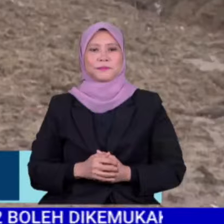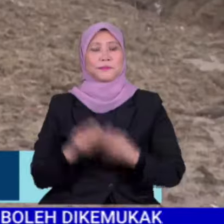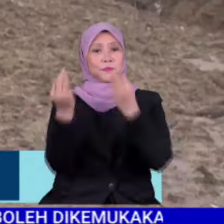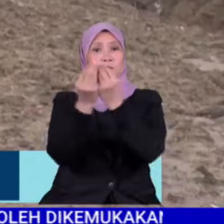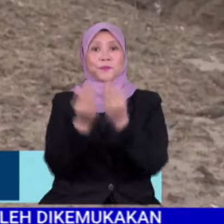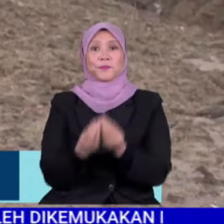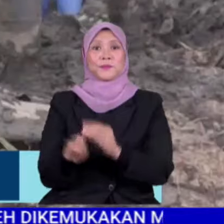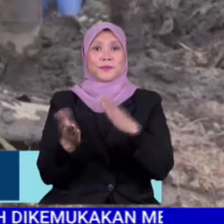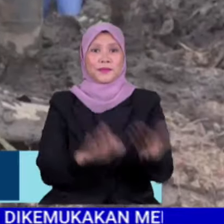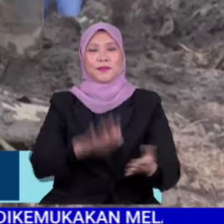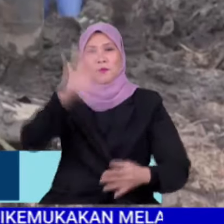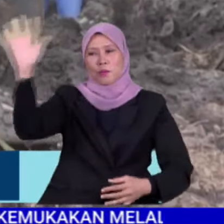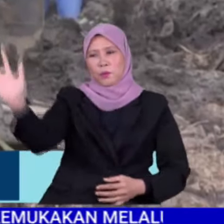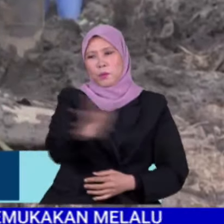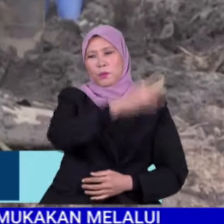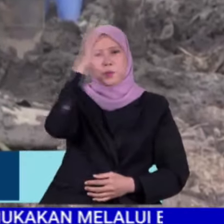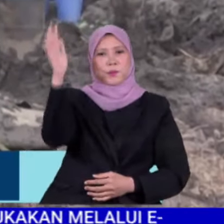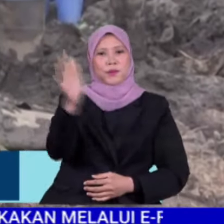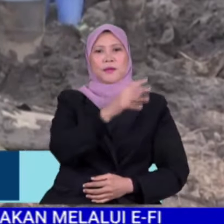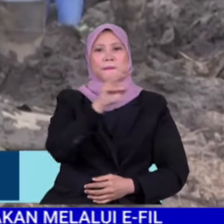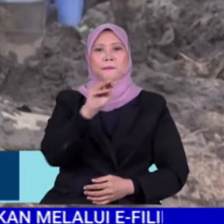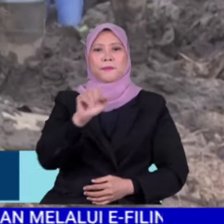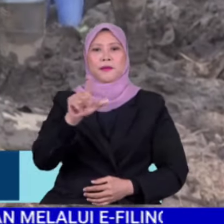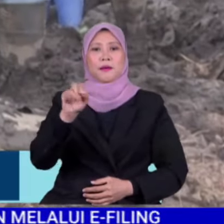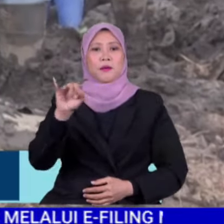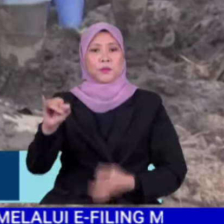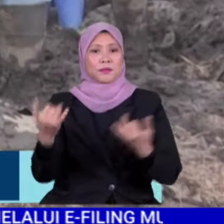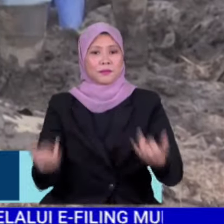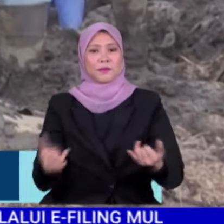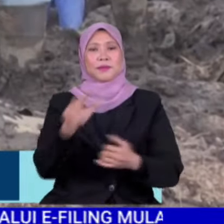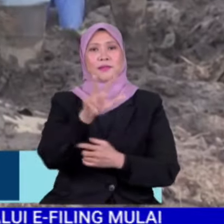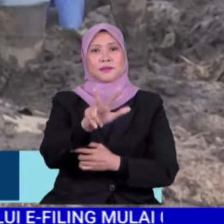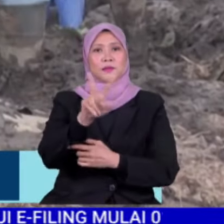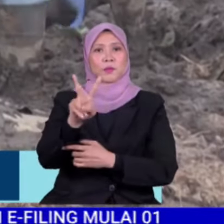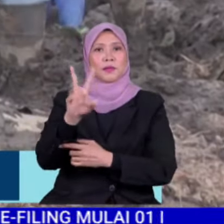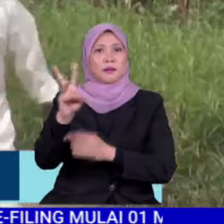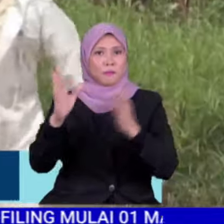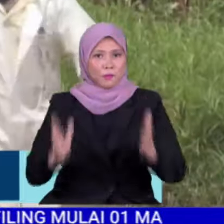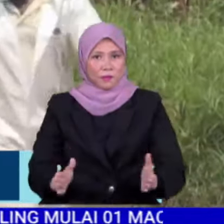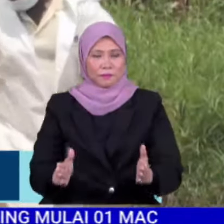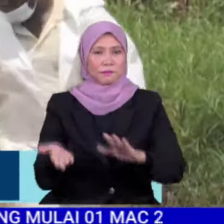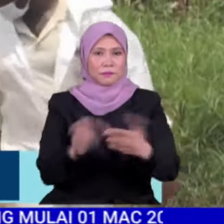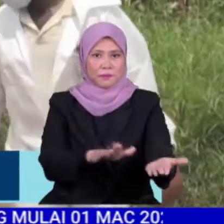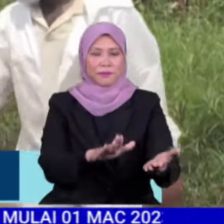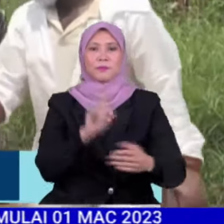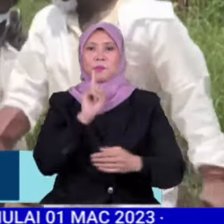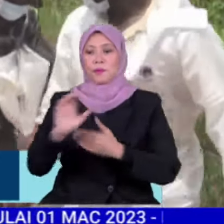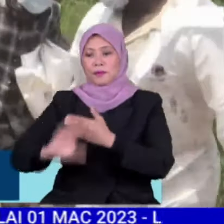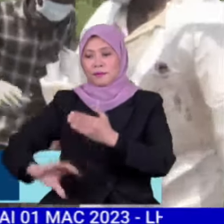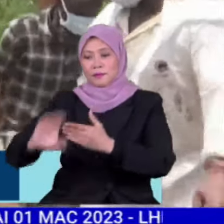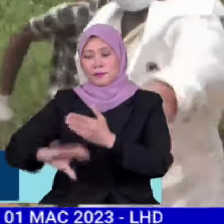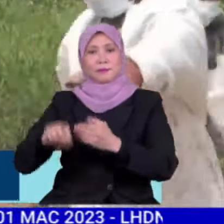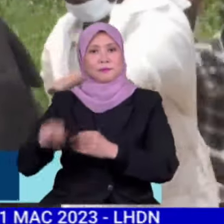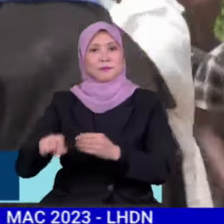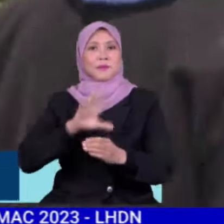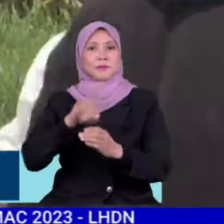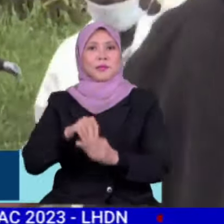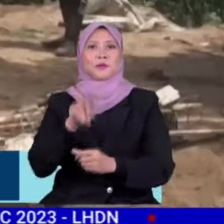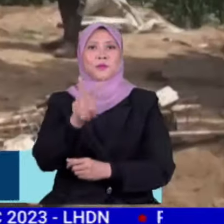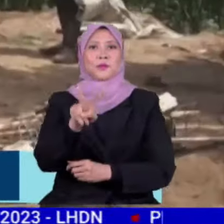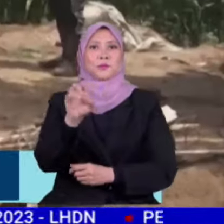Angka kematian akibat Taufan Freddy di Malawi kini mencecah 326 orang. Mereka yang cedera pula melibatkan